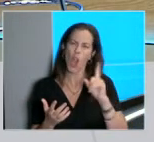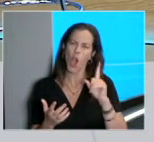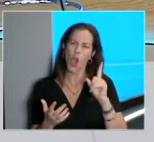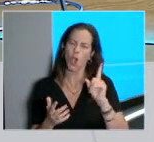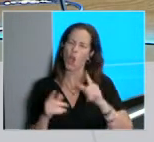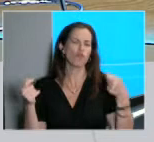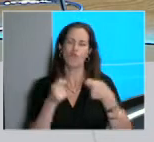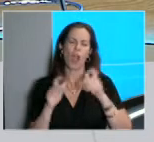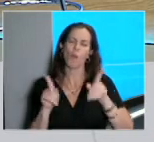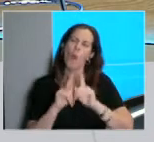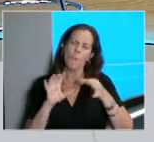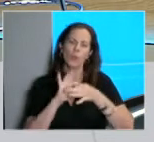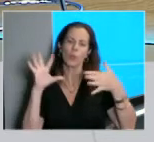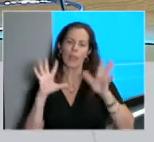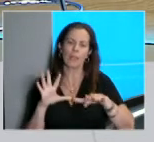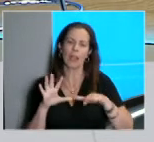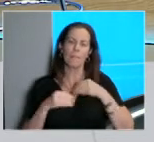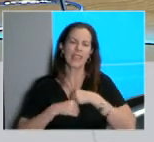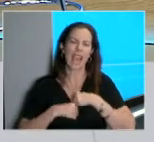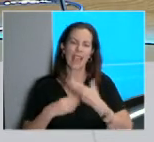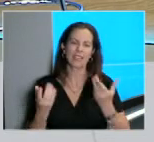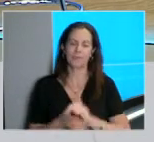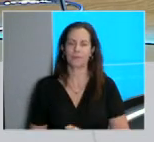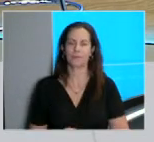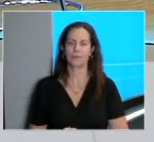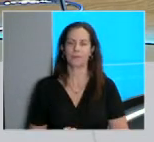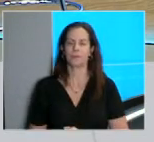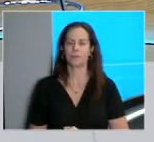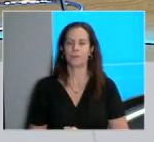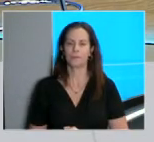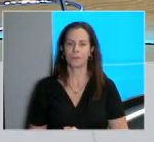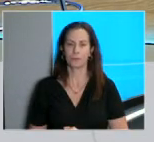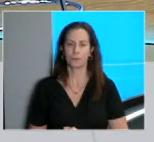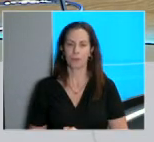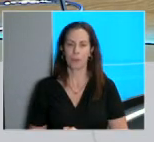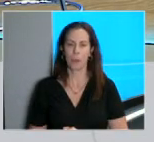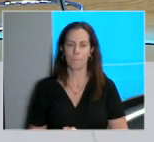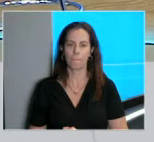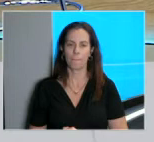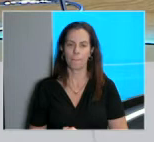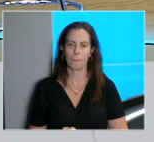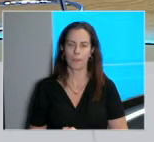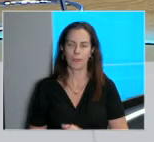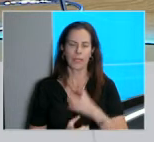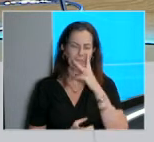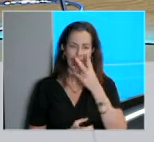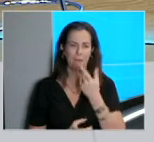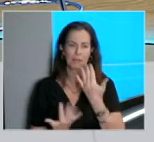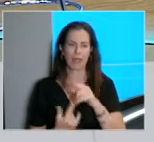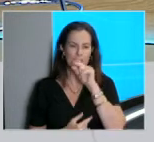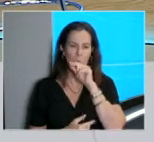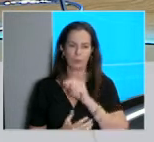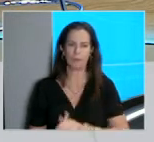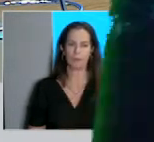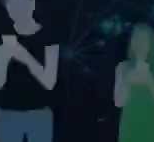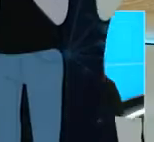אבל רחוקה, גם מנטלית, ככה זה כנראה. טוב, בואו נראה קצת כמה ציוצים הבוקר.